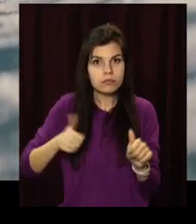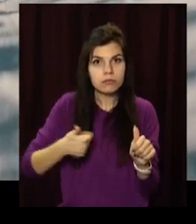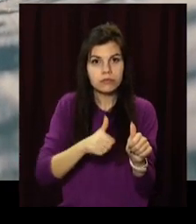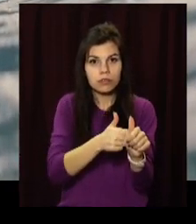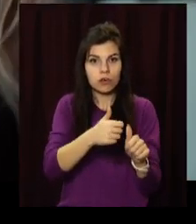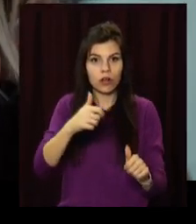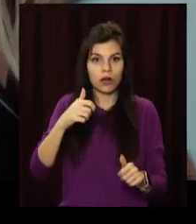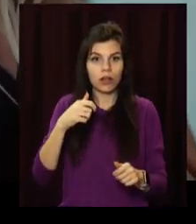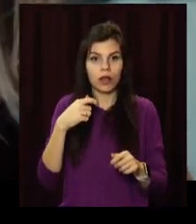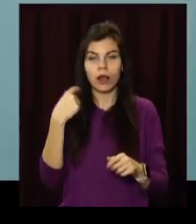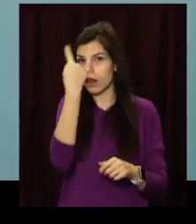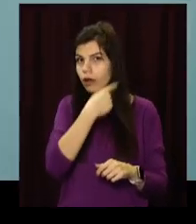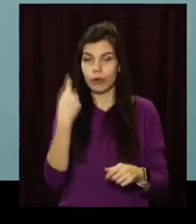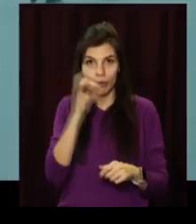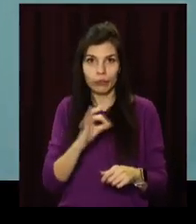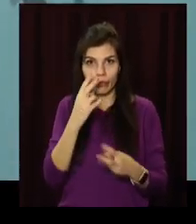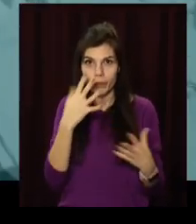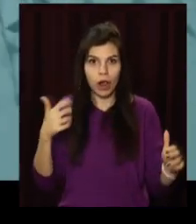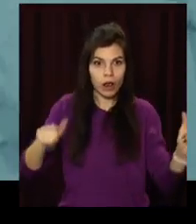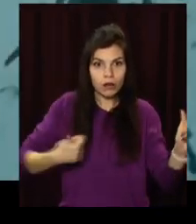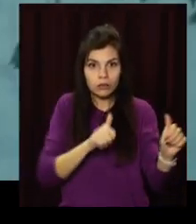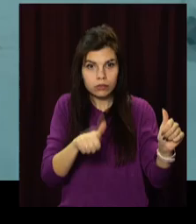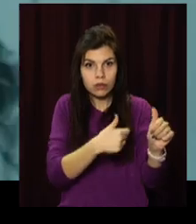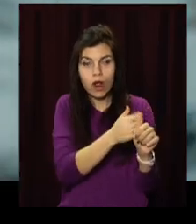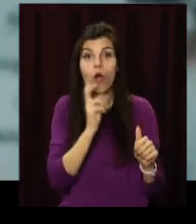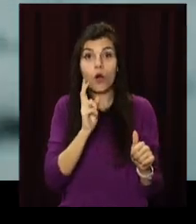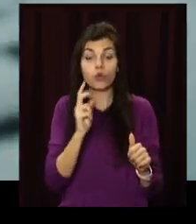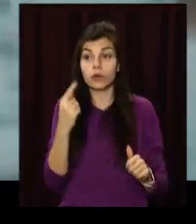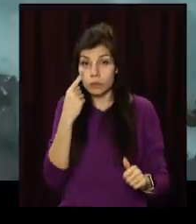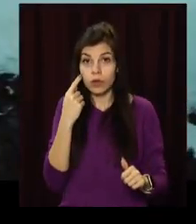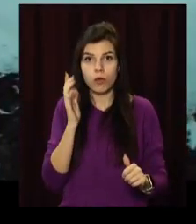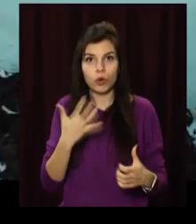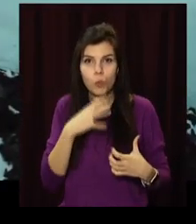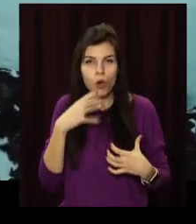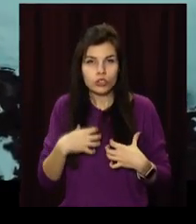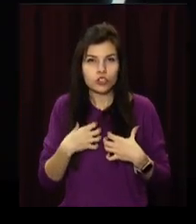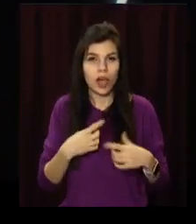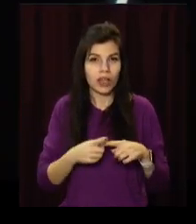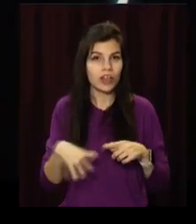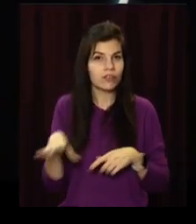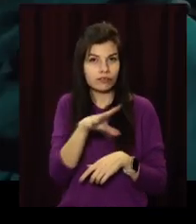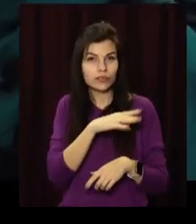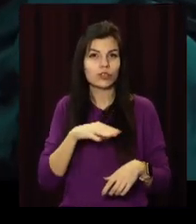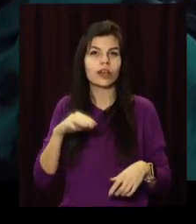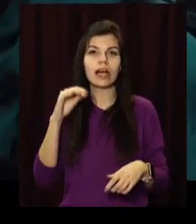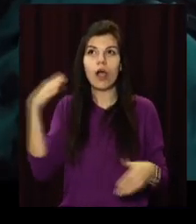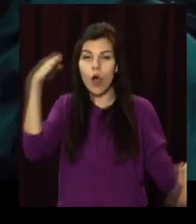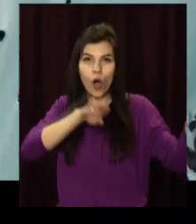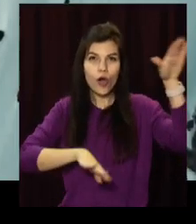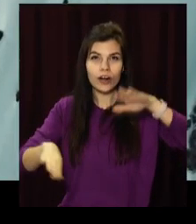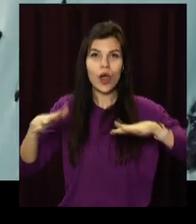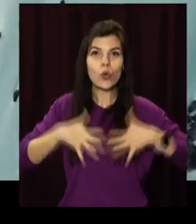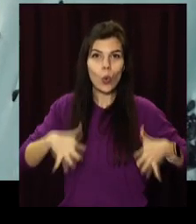Це десь біля Алабами? Незабутня подорож для романтичної пари перетворилася на жахіття. Їх переслідує